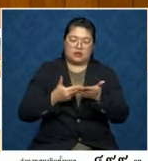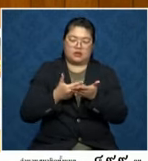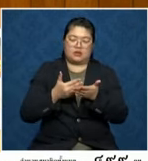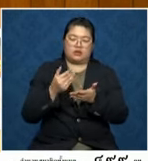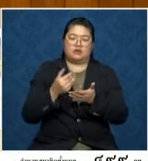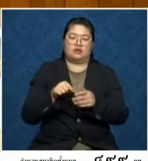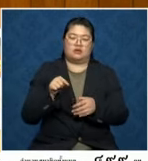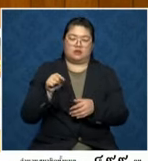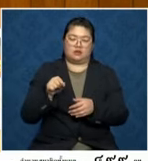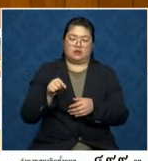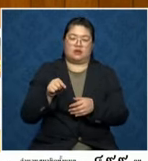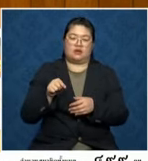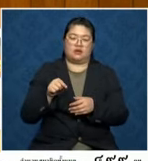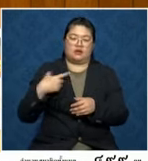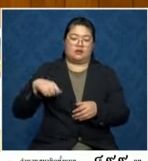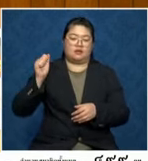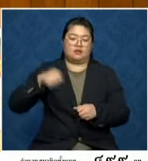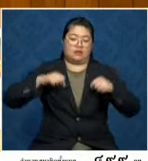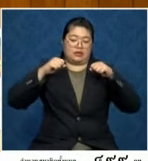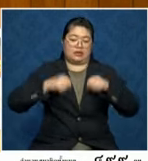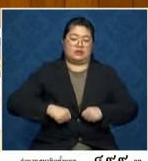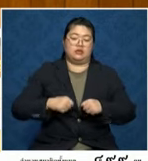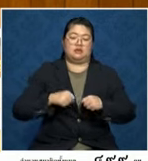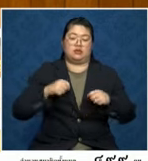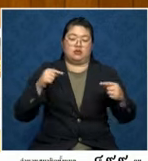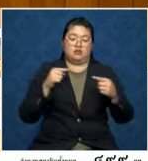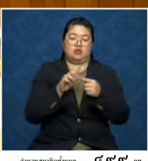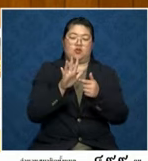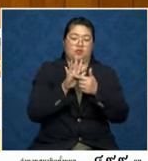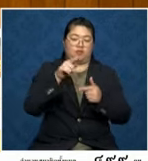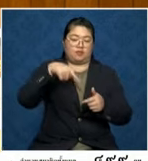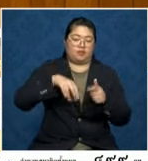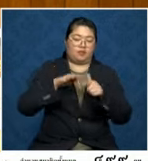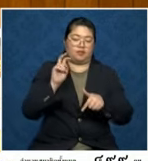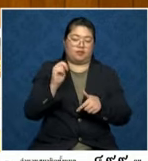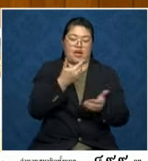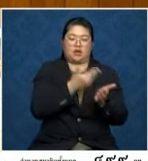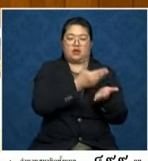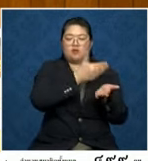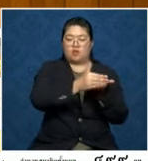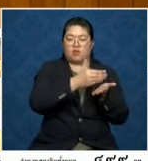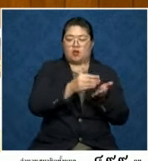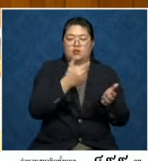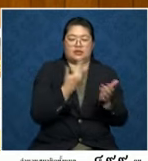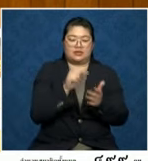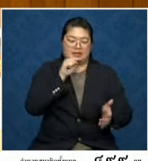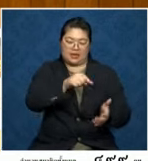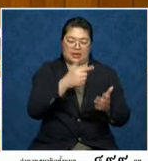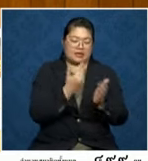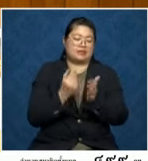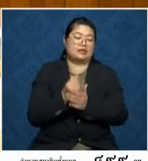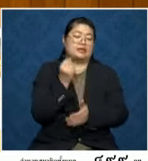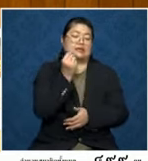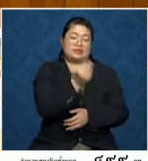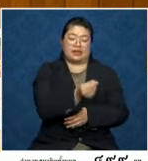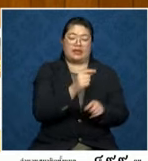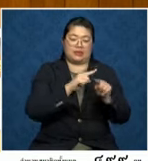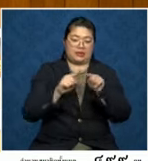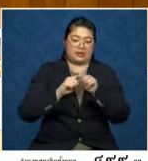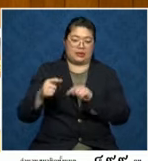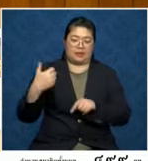ดีพิพากษาในส่วนของแพ่งต่อไปหลังจากมีการสั่งจ่ายคดีในส่ว